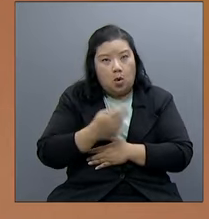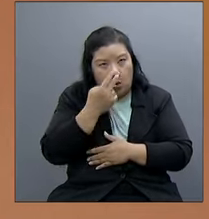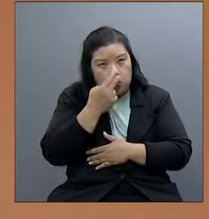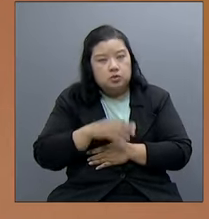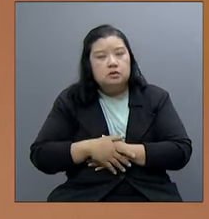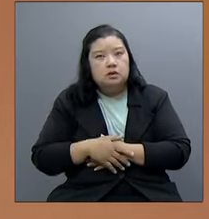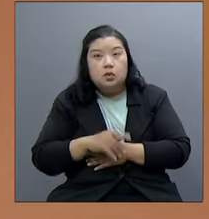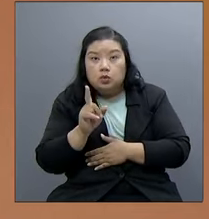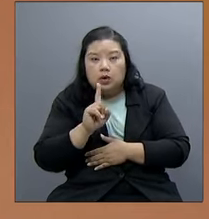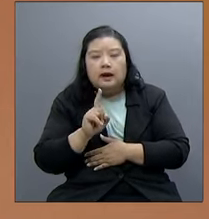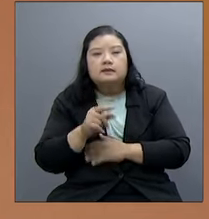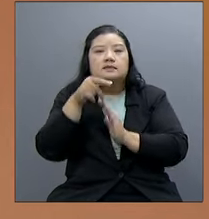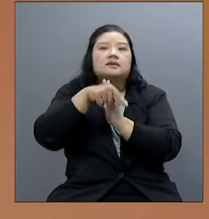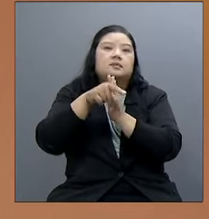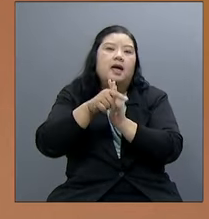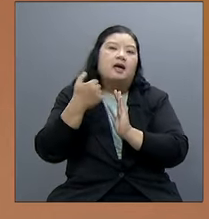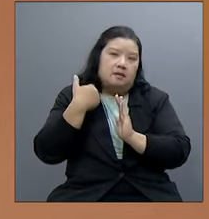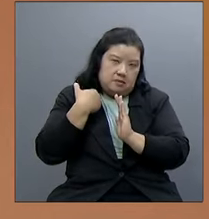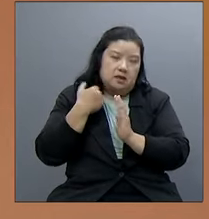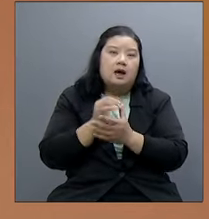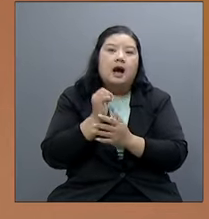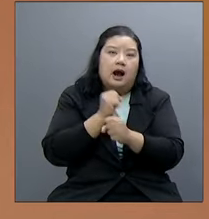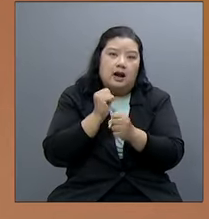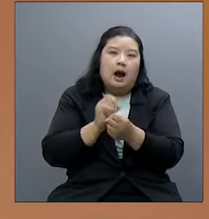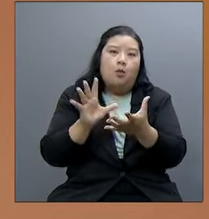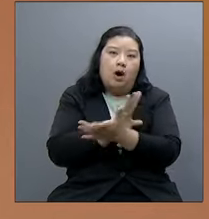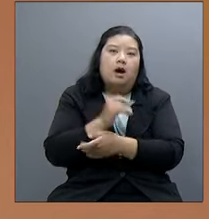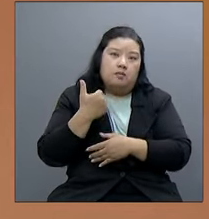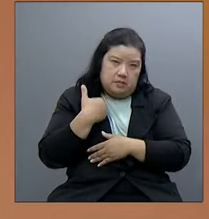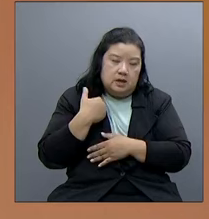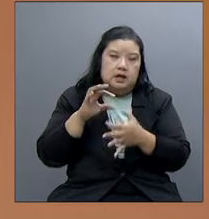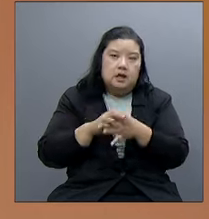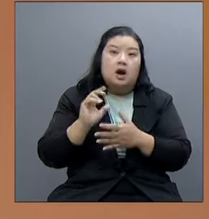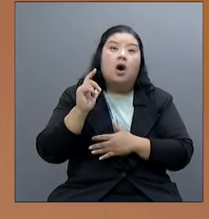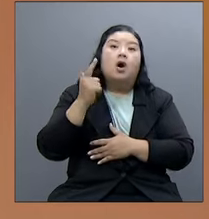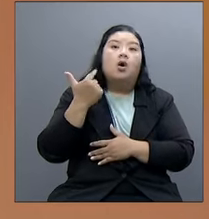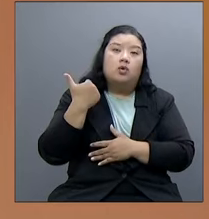andทำจูกมาก